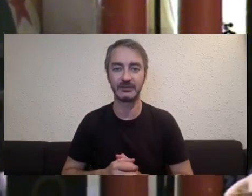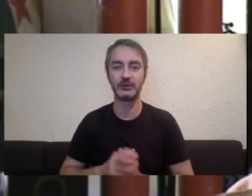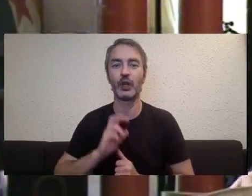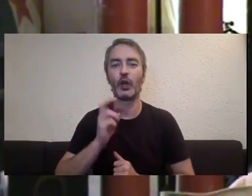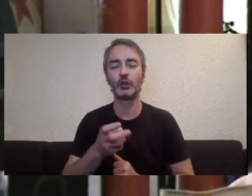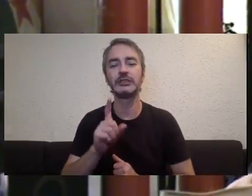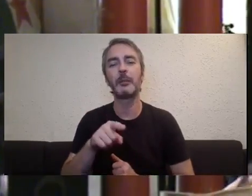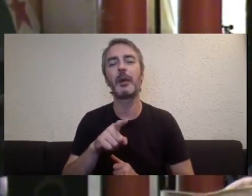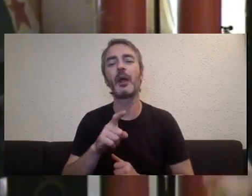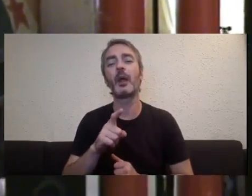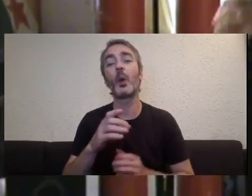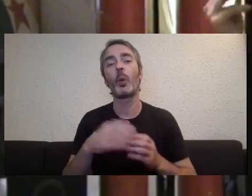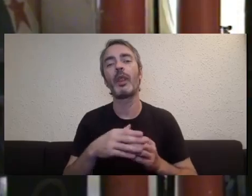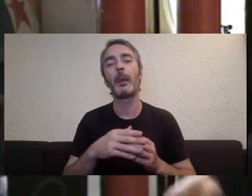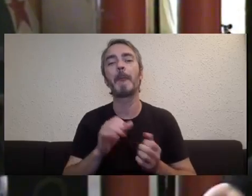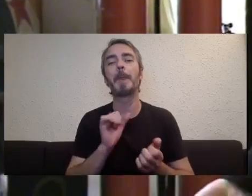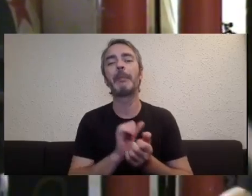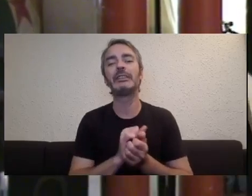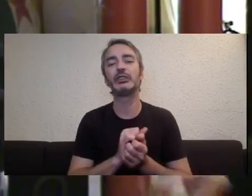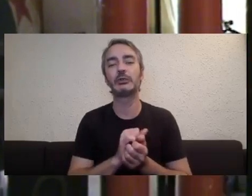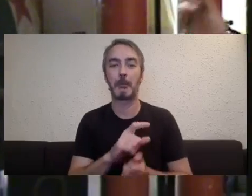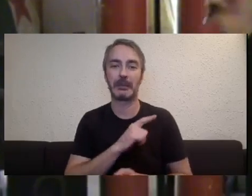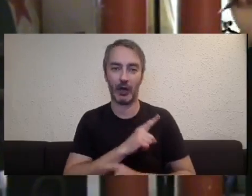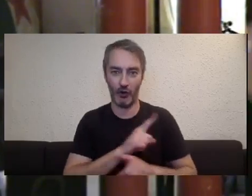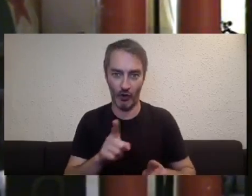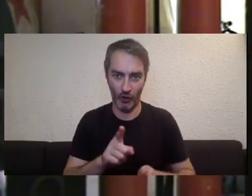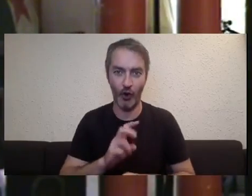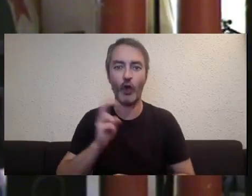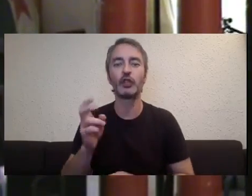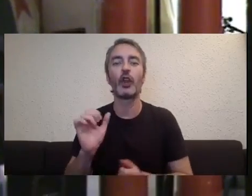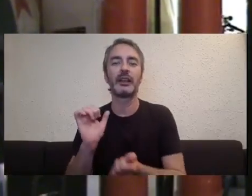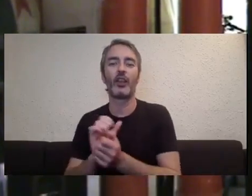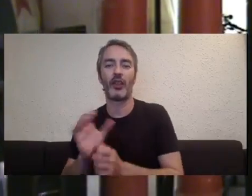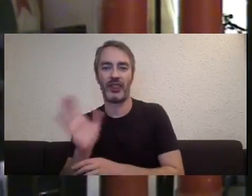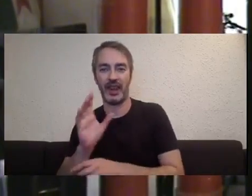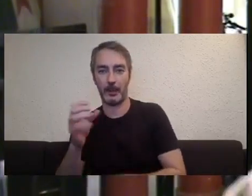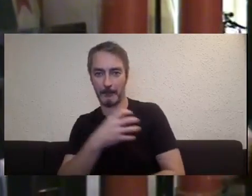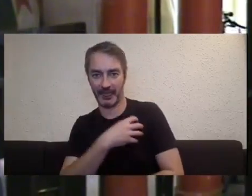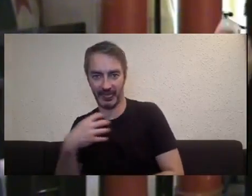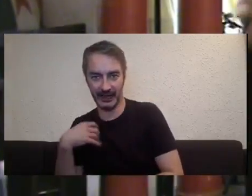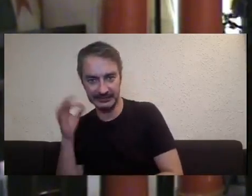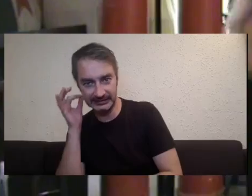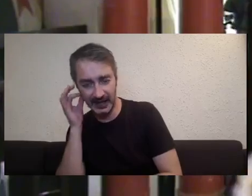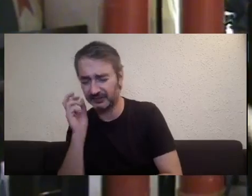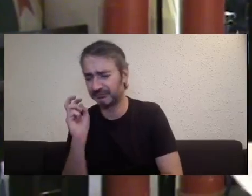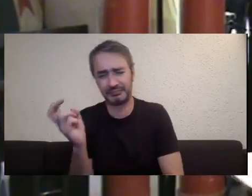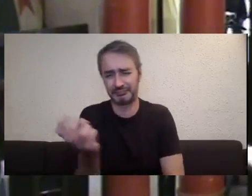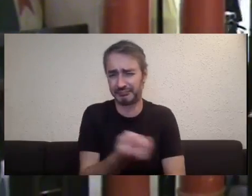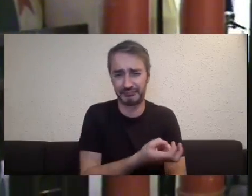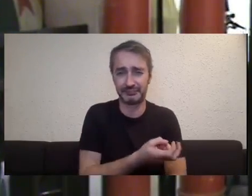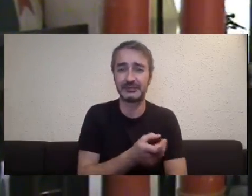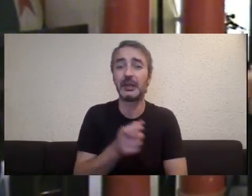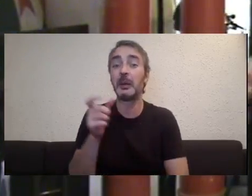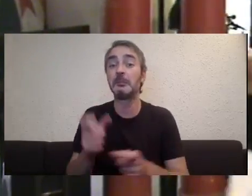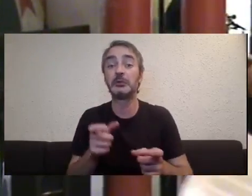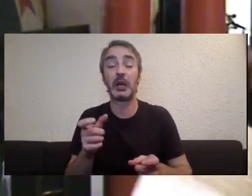gent de col·lectius de presos insubmisos, col·lectiu de suport als detinguts del Sena Princesa, etcètera,